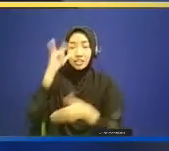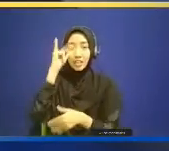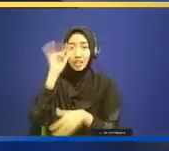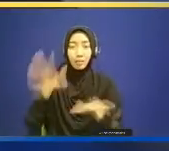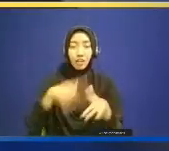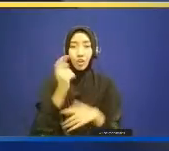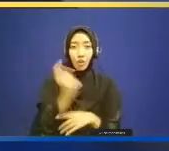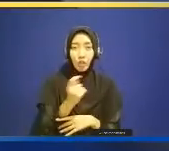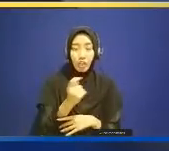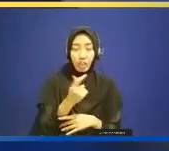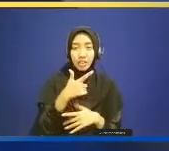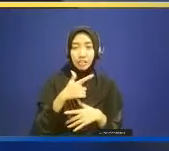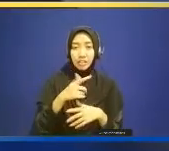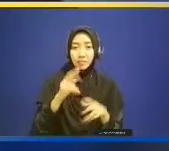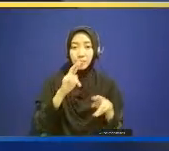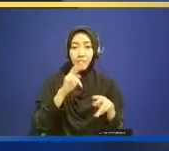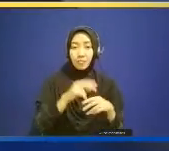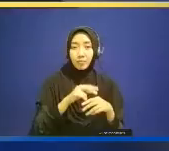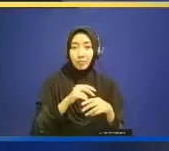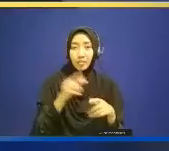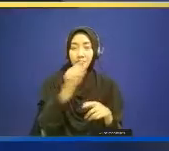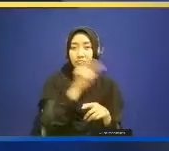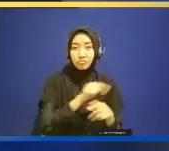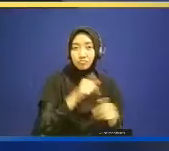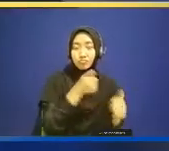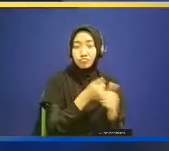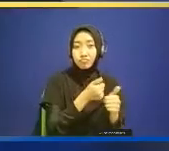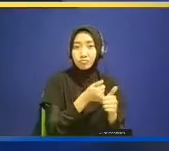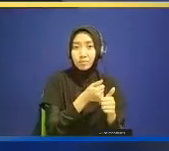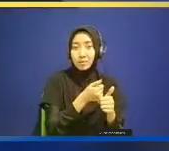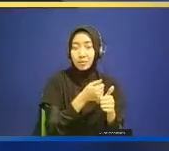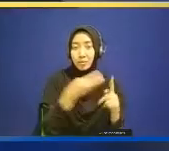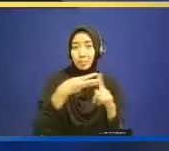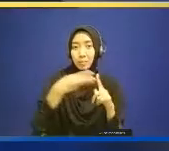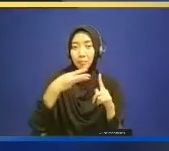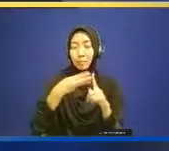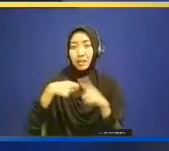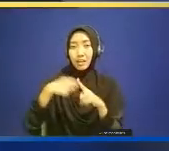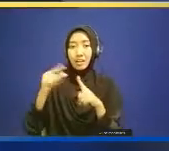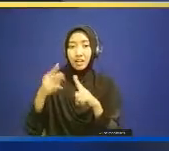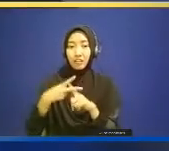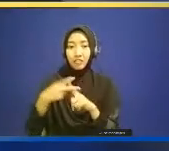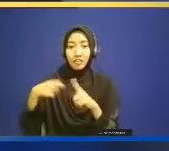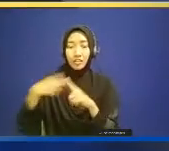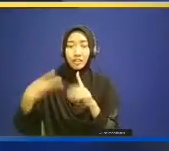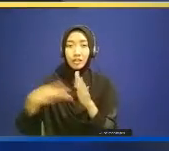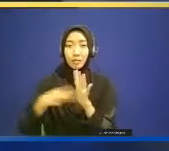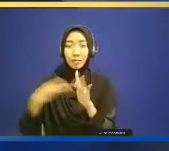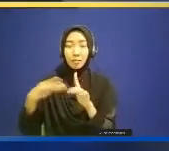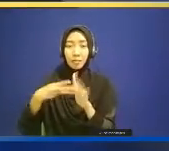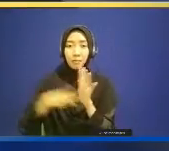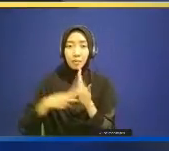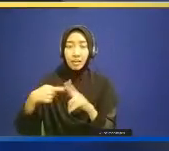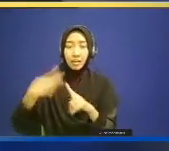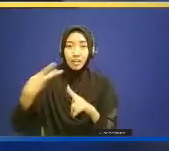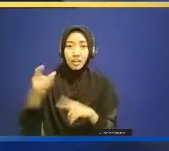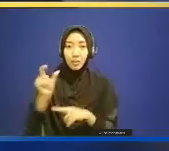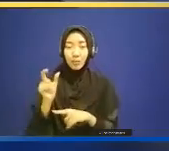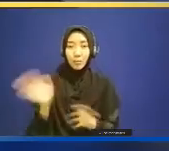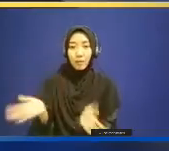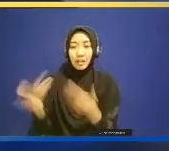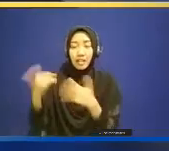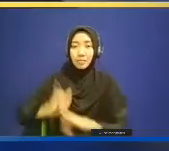Twitter dengan Mansion at BKS kemenkeu dan jangan lupa sertakan pagar Bangkit Bersama APBN